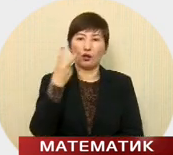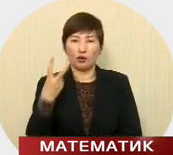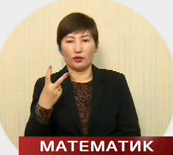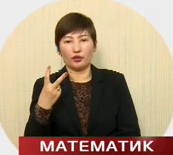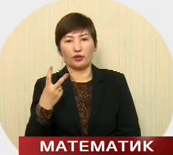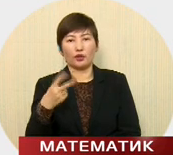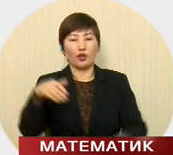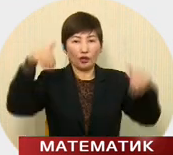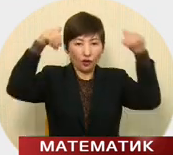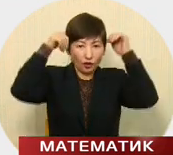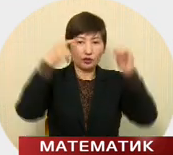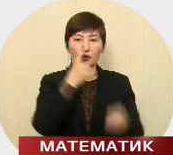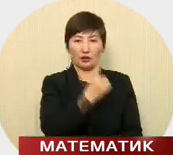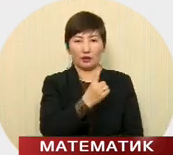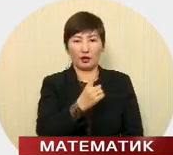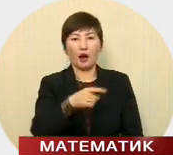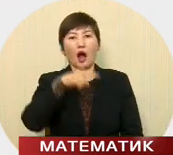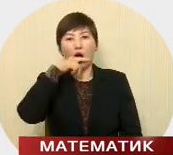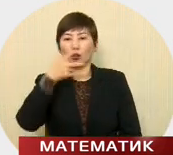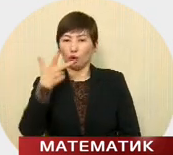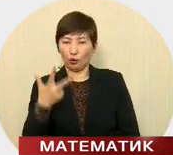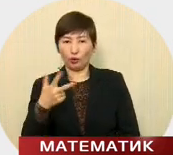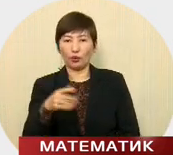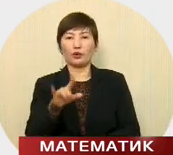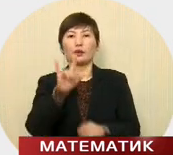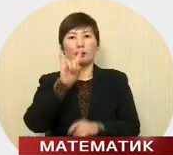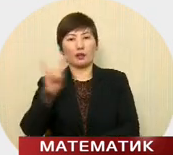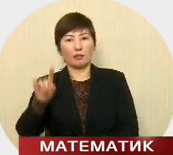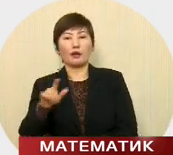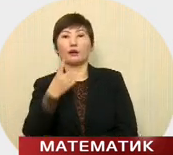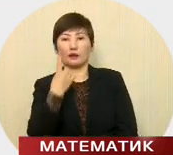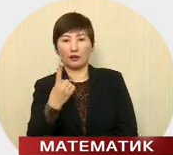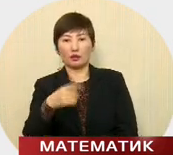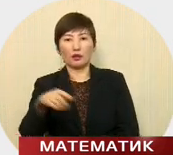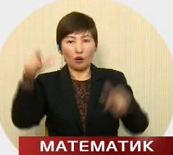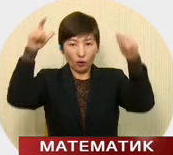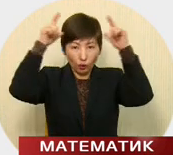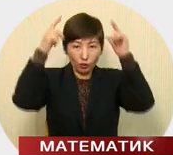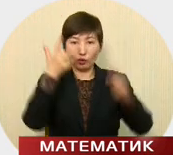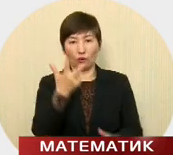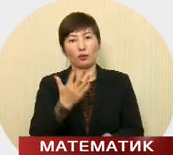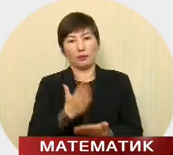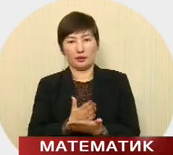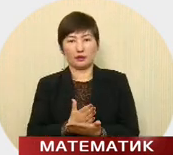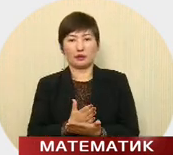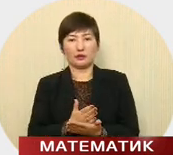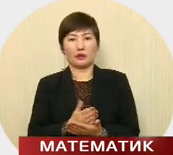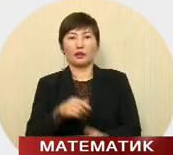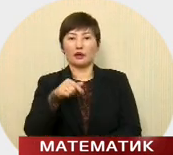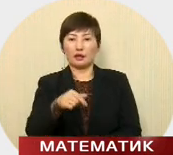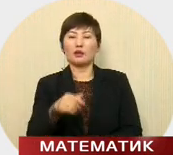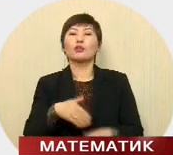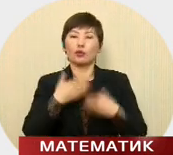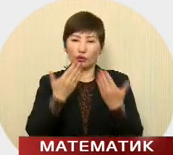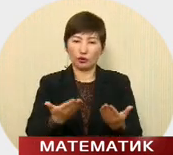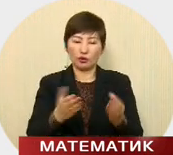2, хонь 1, адуу 3, тэмээ 1, үхэр 3 байсан байна. За тэгвэл энэ